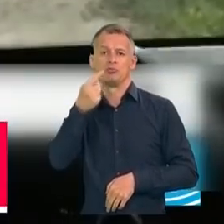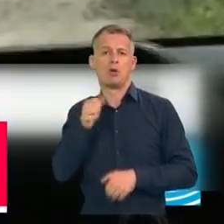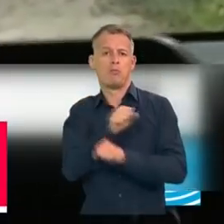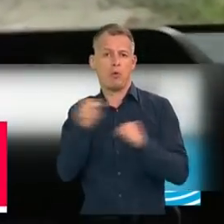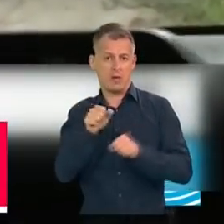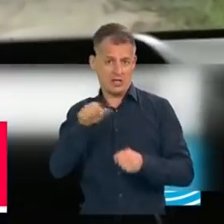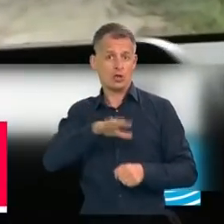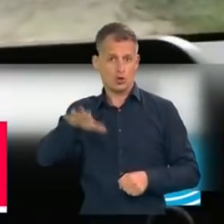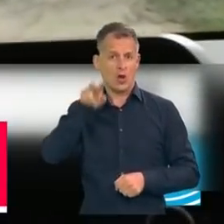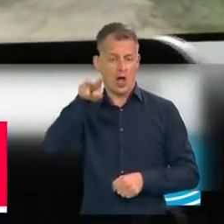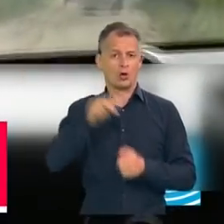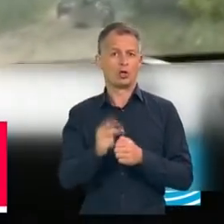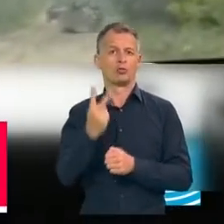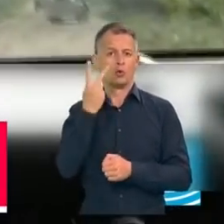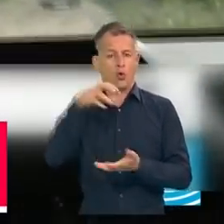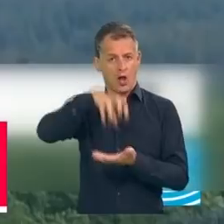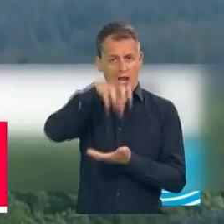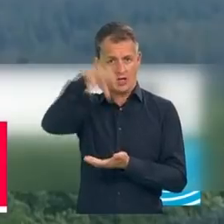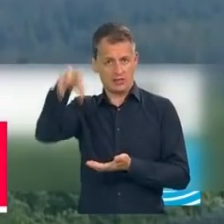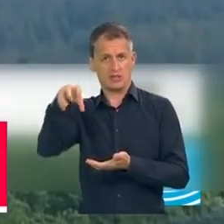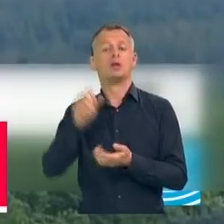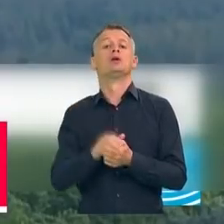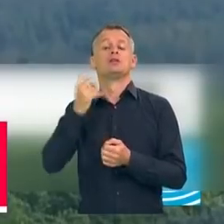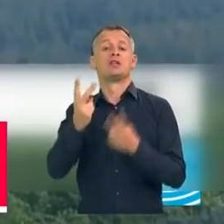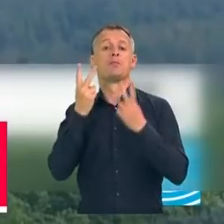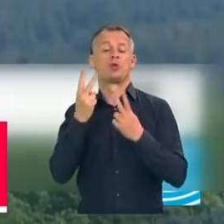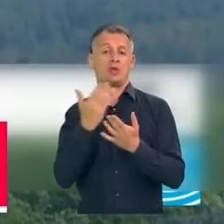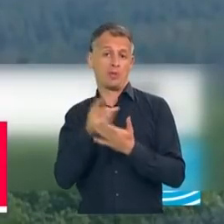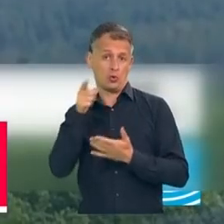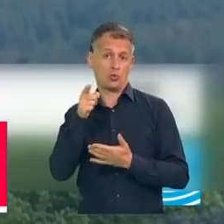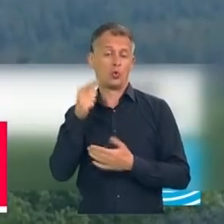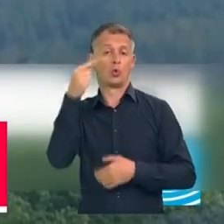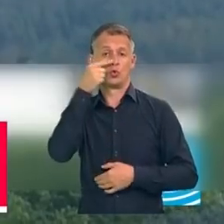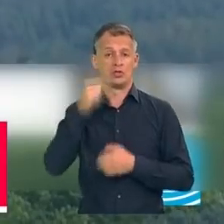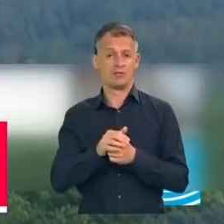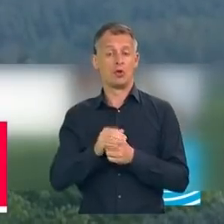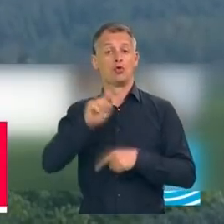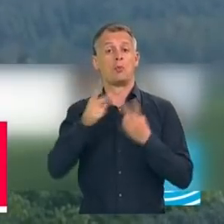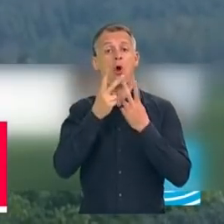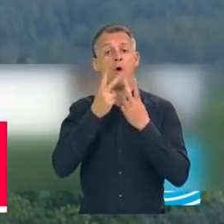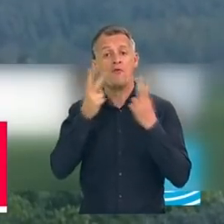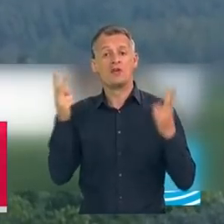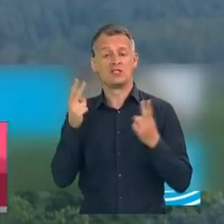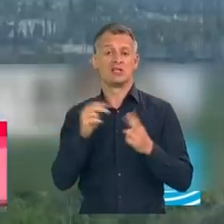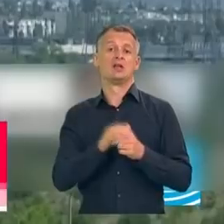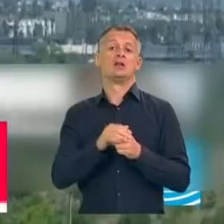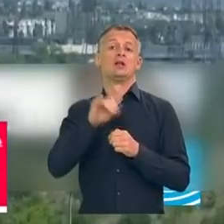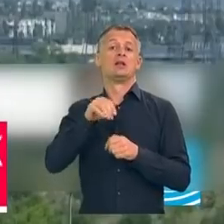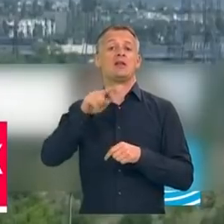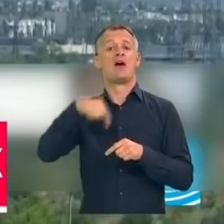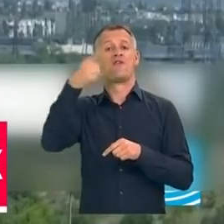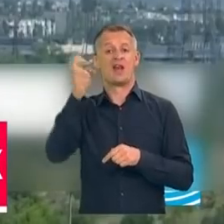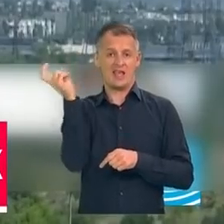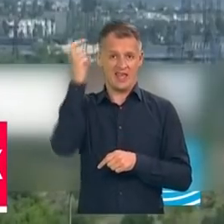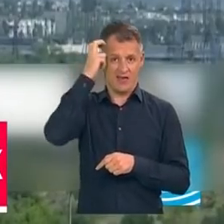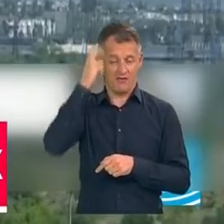Populare Lugansk sunt prioritatea absolută pentru Moscova. După prima vizită efectuată în afara Kievului de la începutul războiului, Volodymyr Zelensky